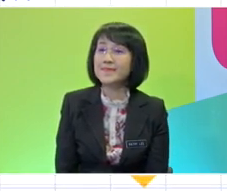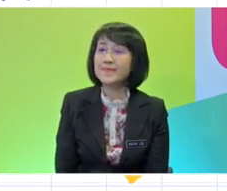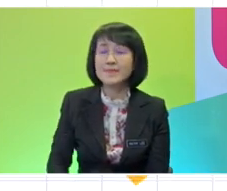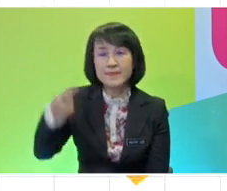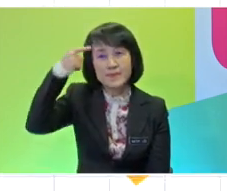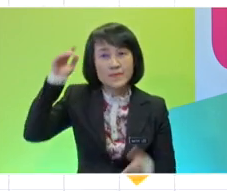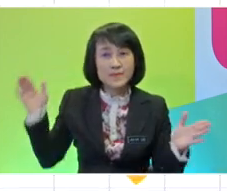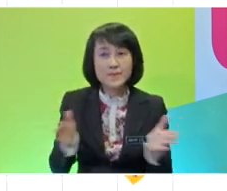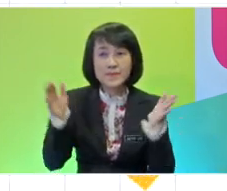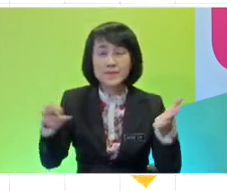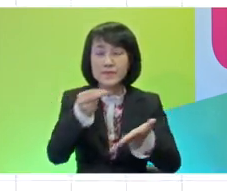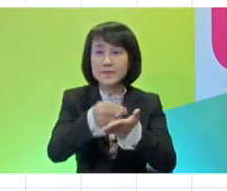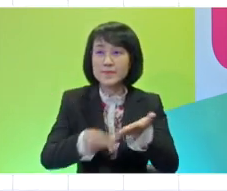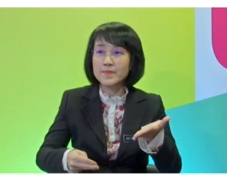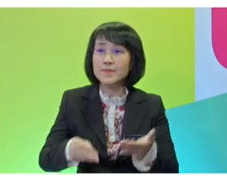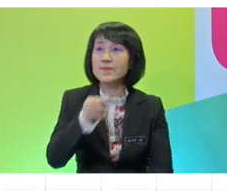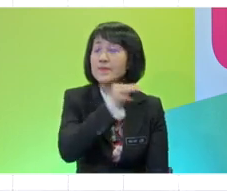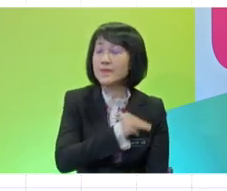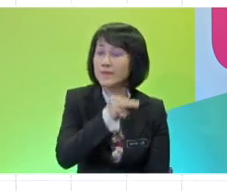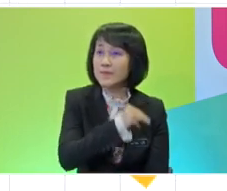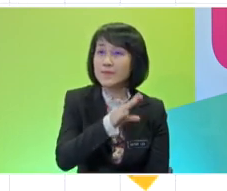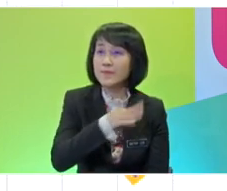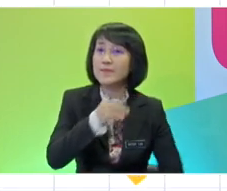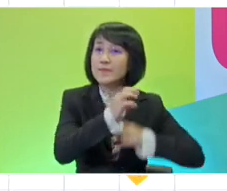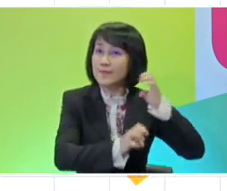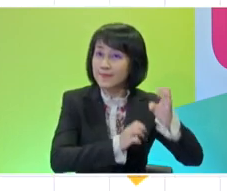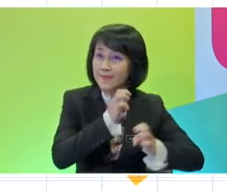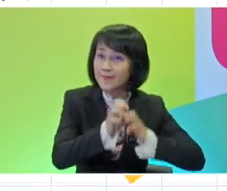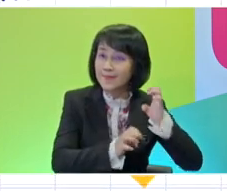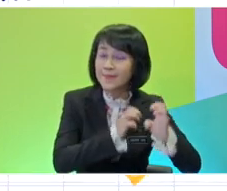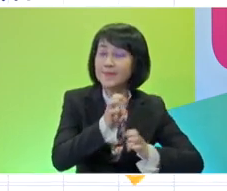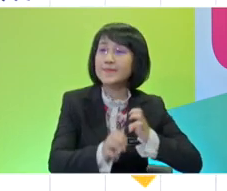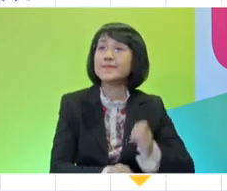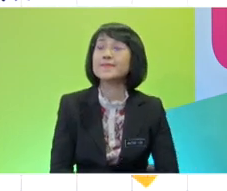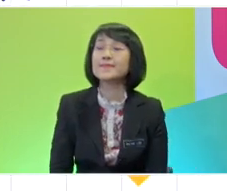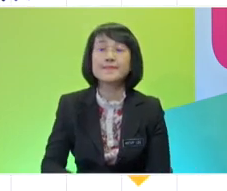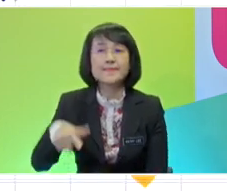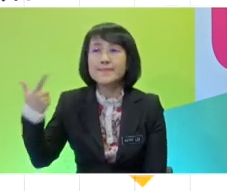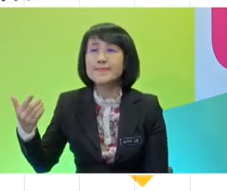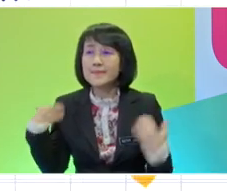model dan etika memupuk nilai moral dan etika